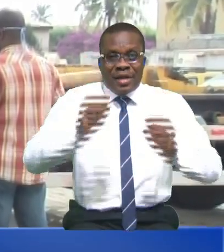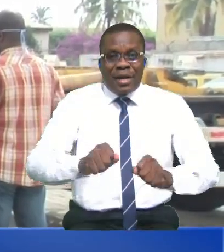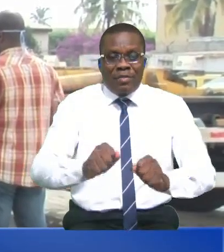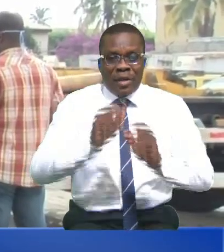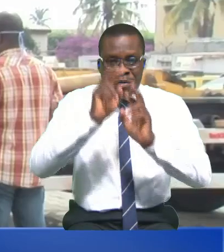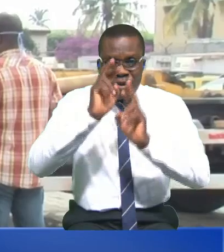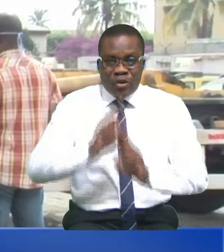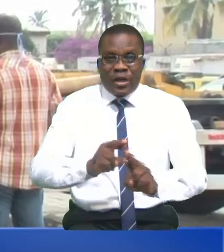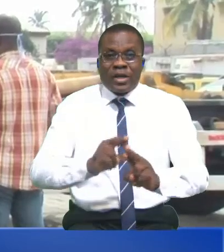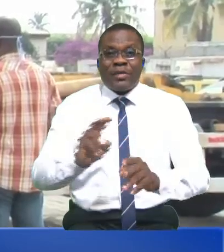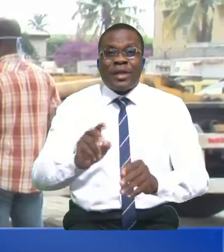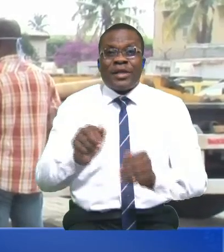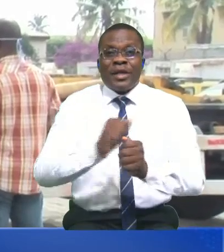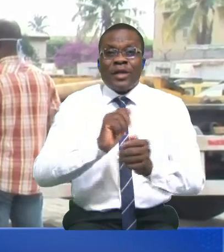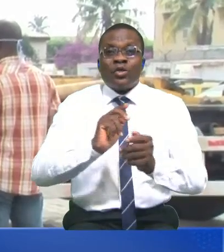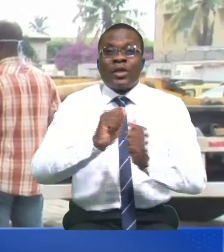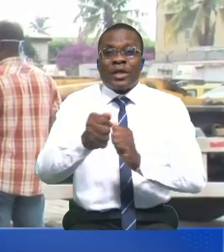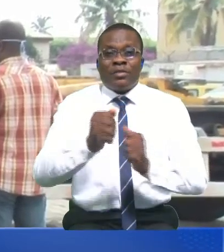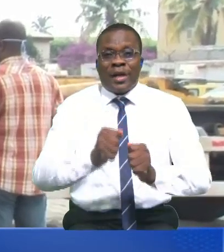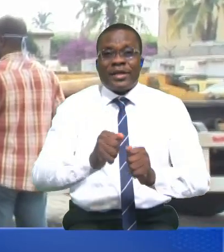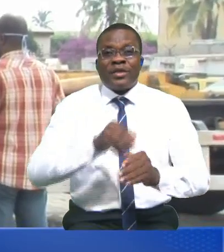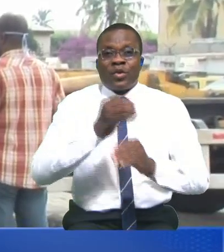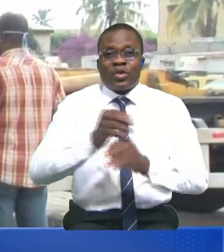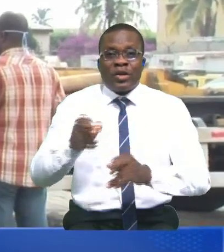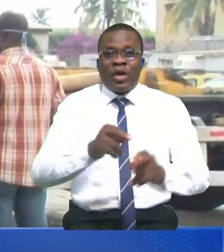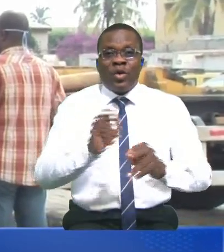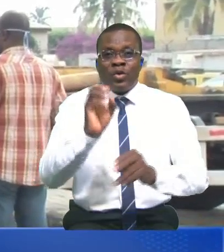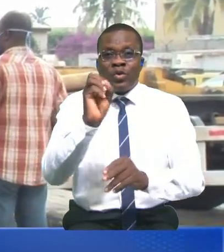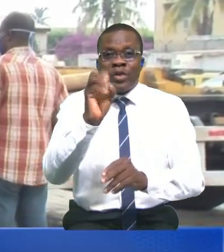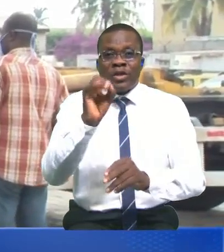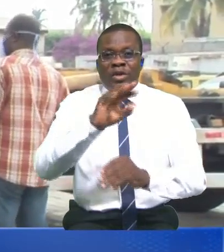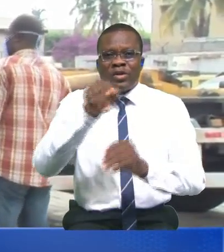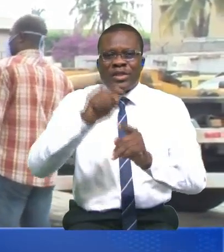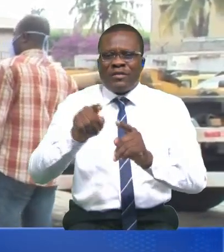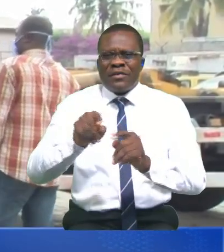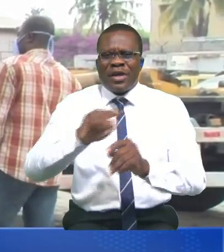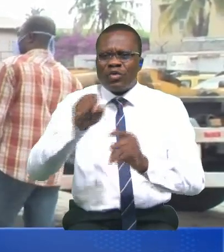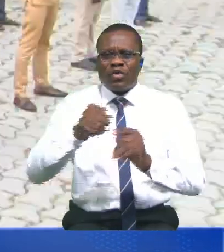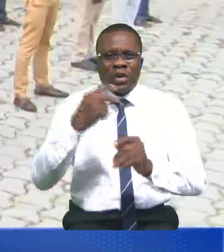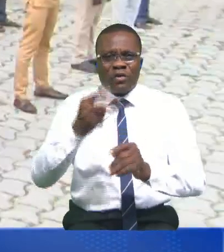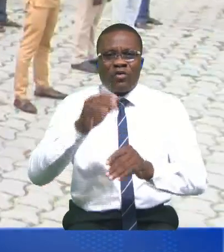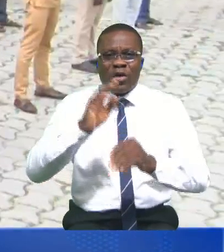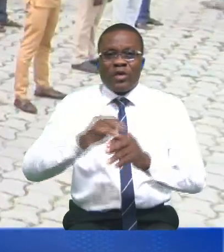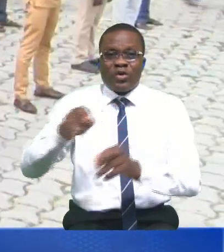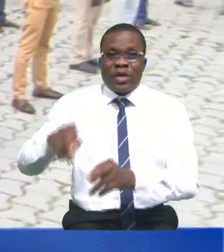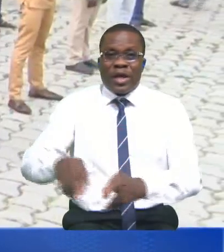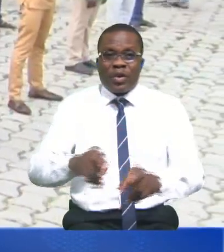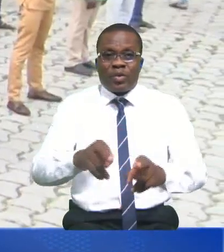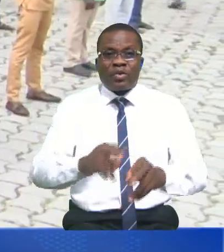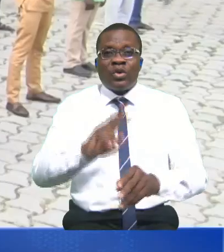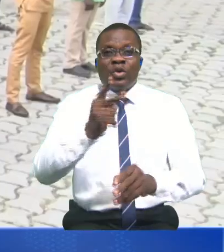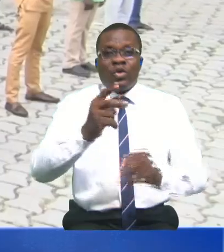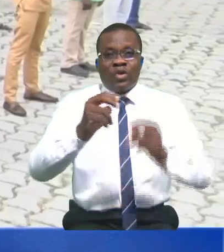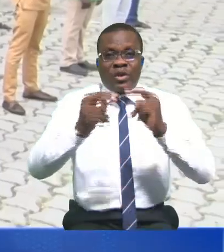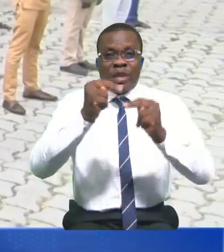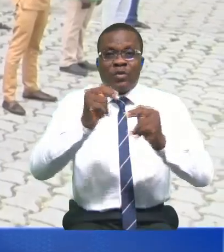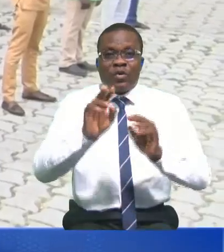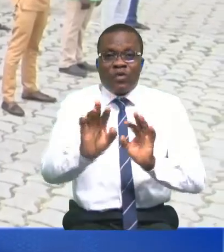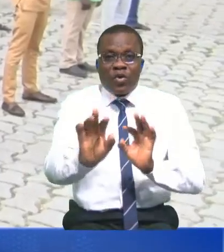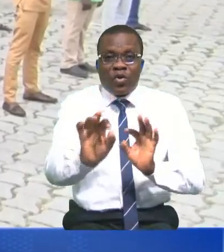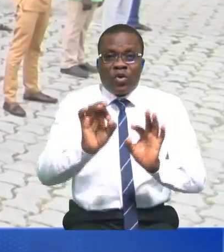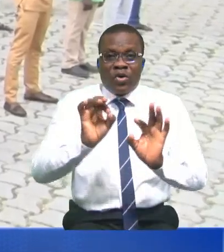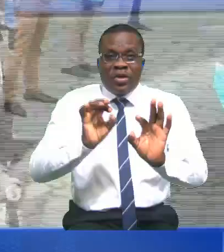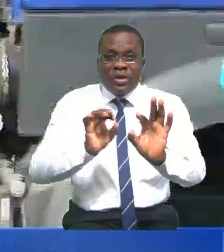usagers respecter le côe de la route respecter des signalisations horizontales et verticales sur la chaussée ce deuxème niveau de sélection